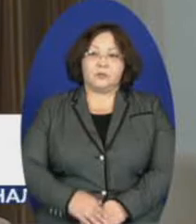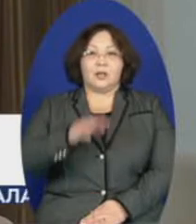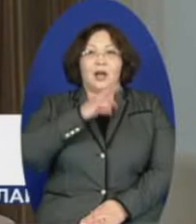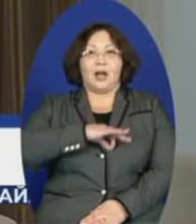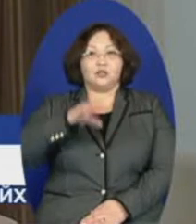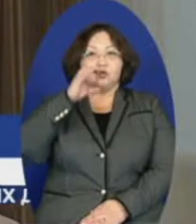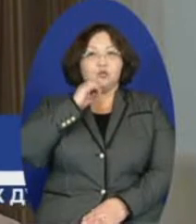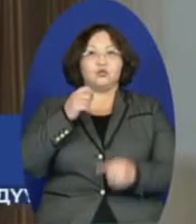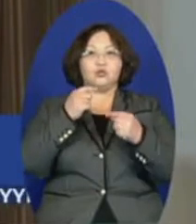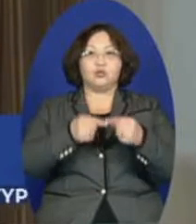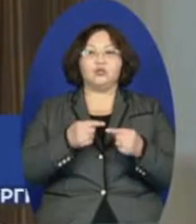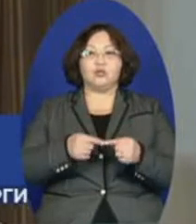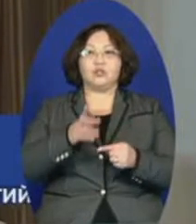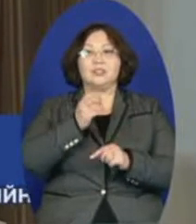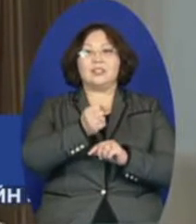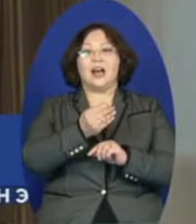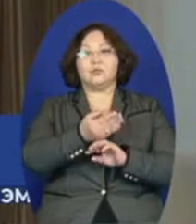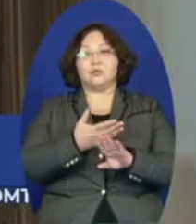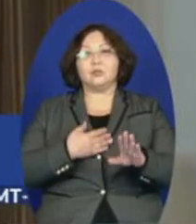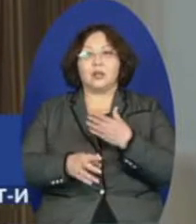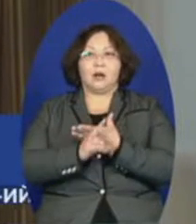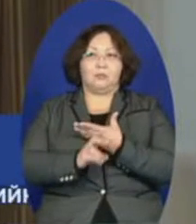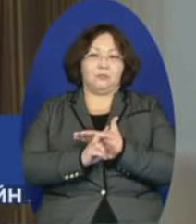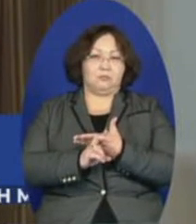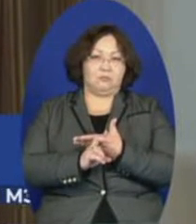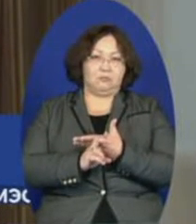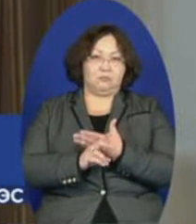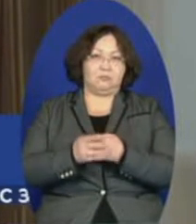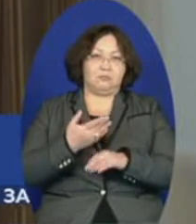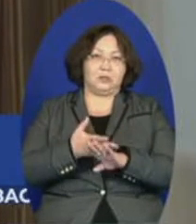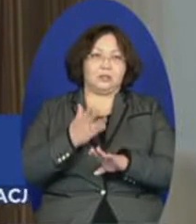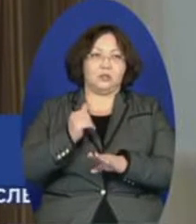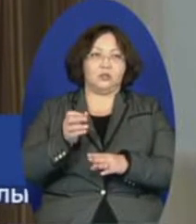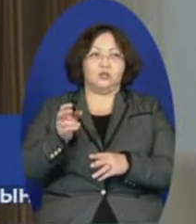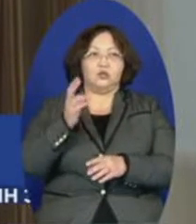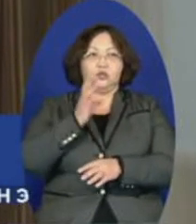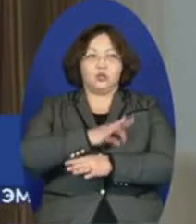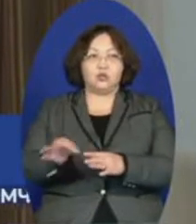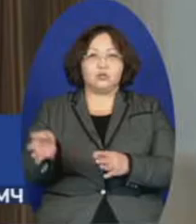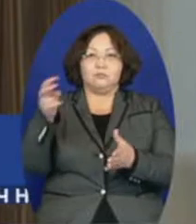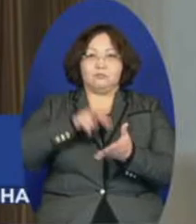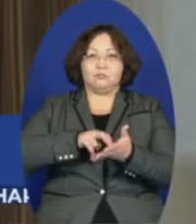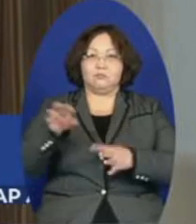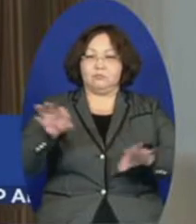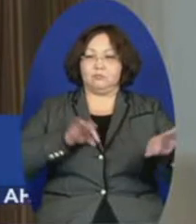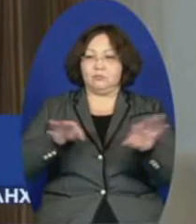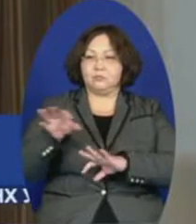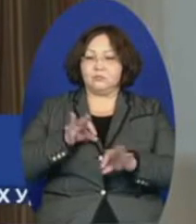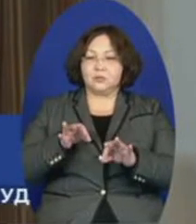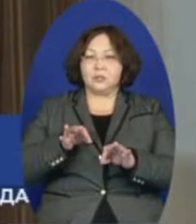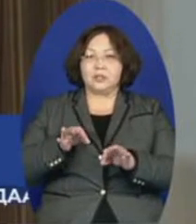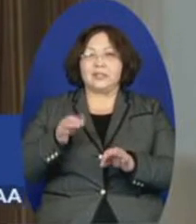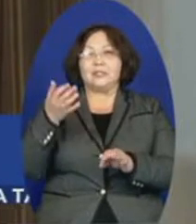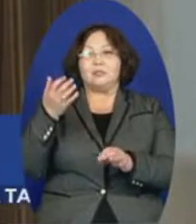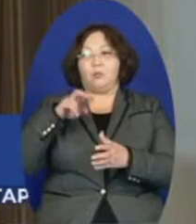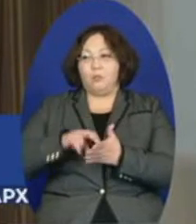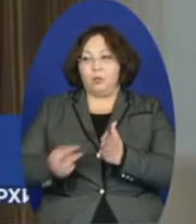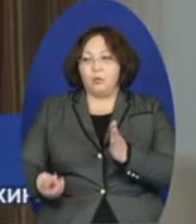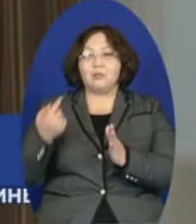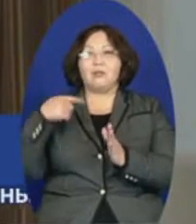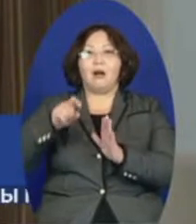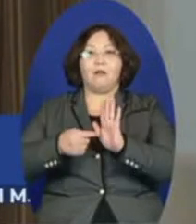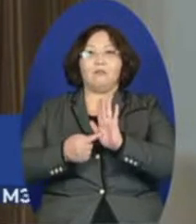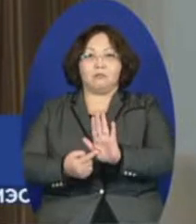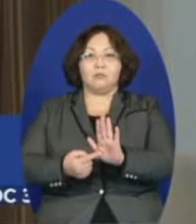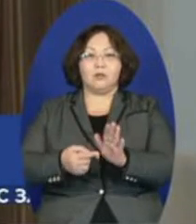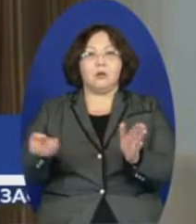зөрчлөөс яаж урьдсан сэргэлэх юм? За дээр нь одоо энэ төслүүд шалгарч байгаа төслүүд нь ийм шалтгаанаар шалгарлаа, ийм шалтгаанаар шалгараагүй гэдэг ийм шилэн